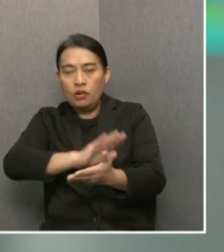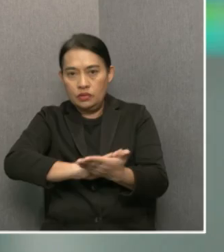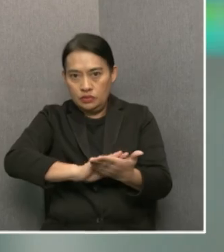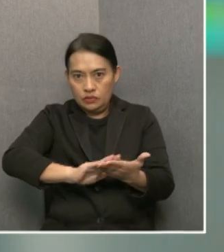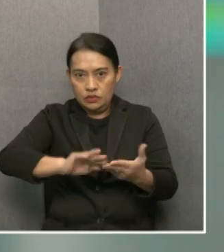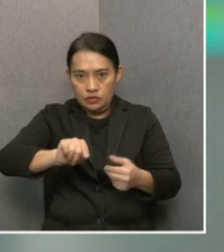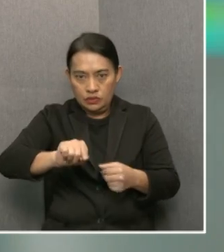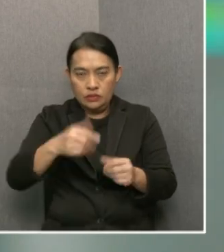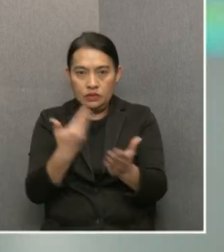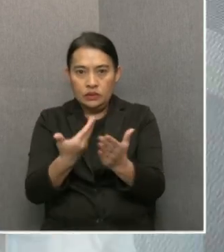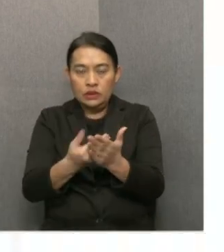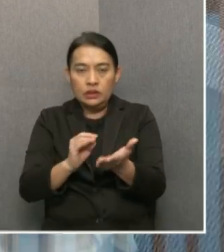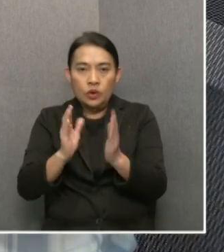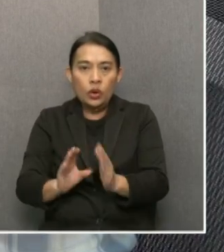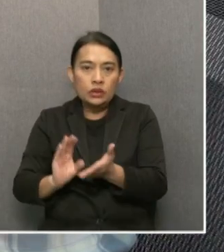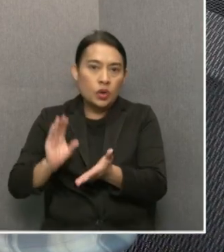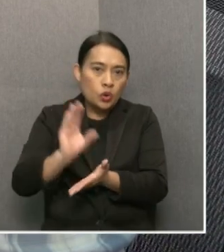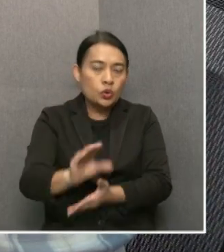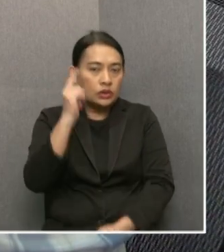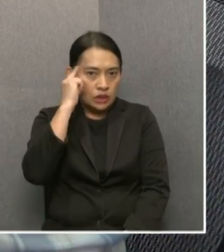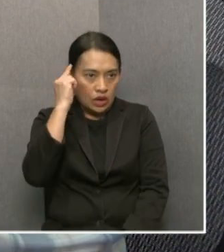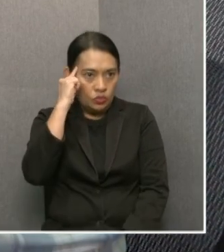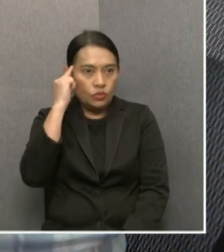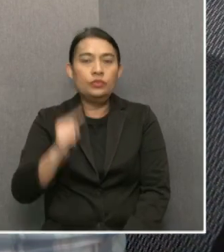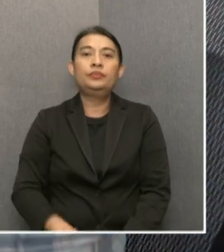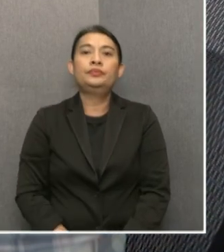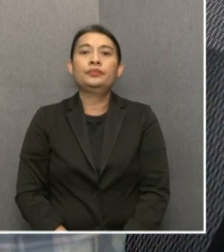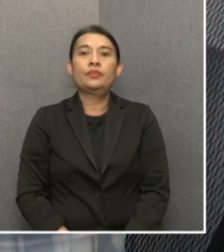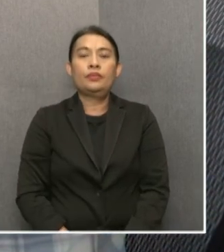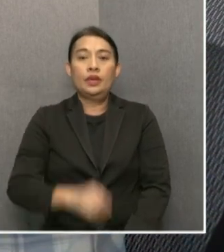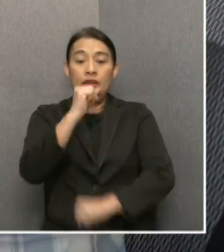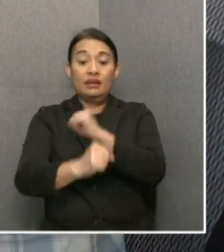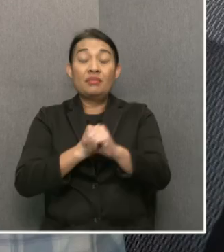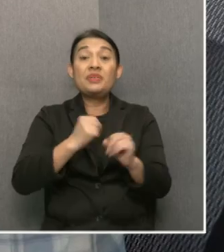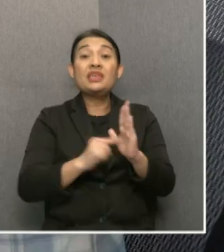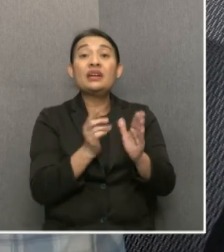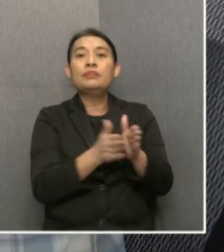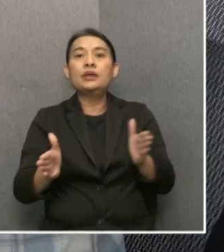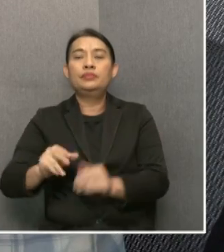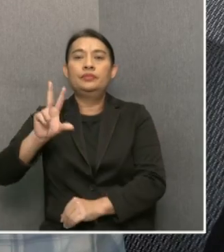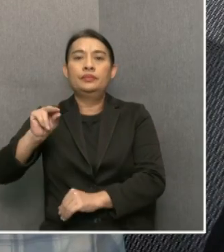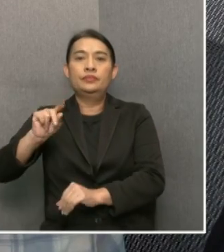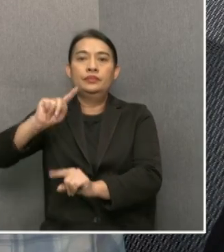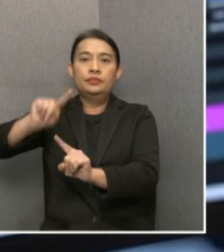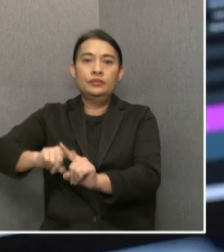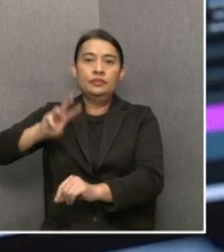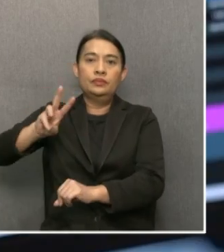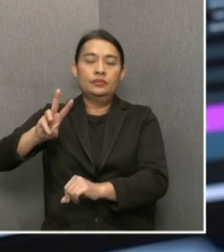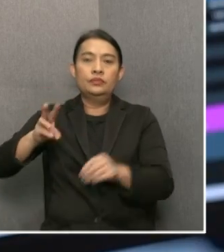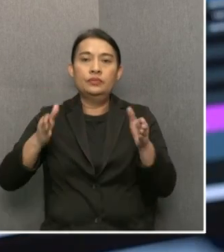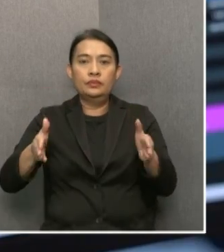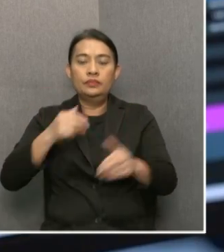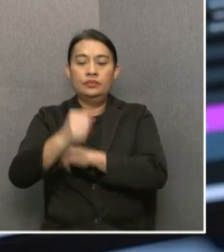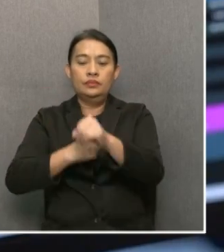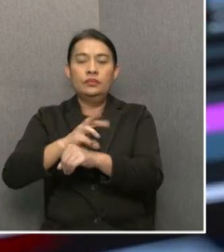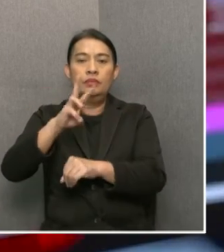ให้กับผู้ลงทุนทราบด้วยอะค่ะ ตั้งแต่ต้นปีจนถึง30มิถุนายน2566ก